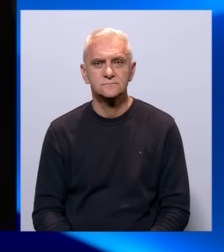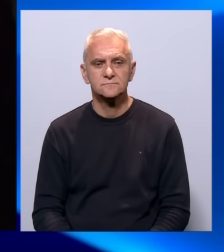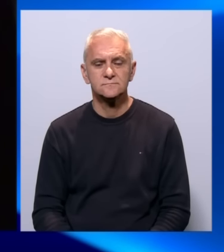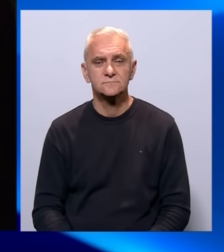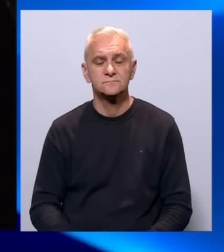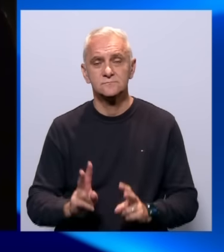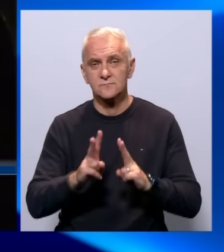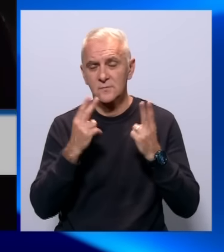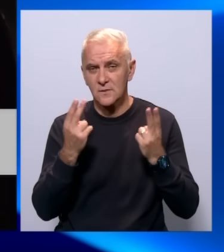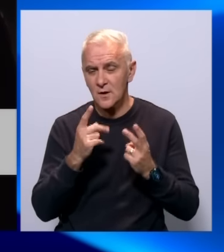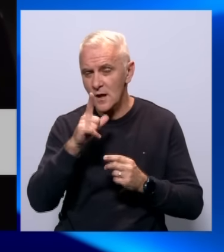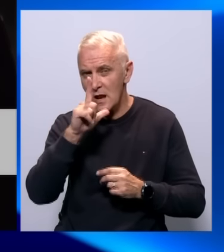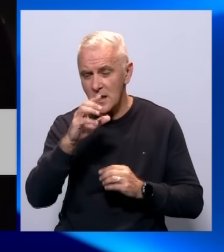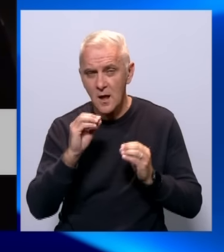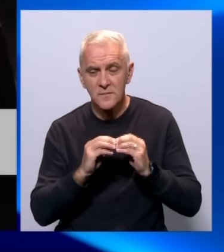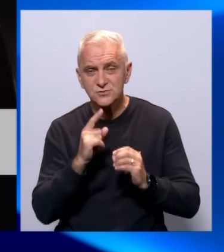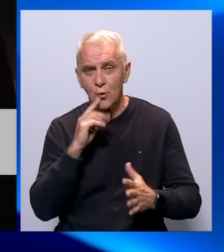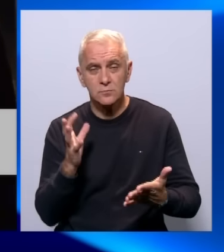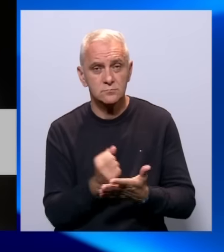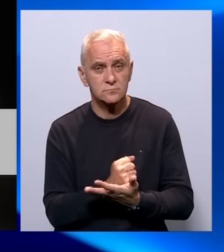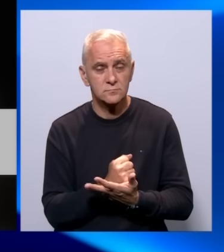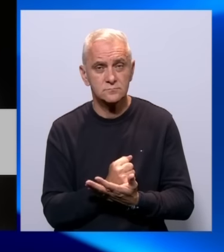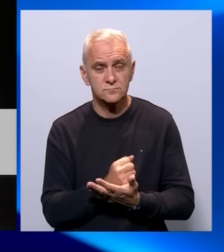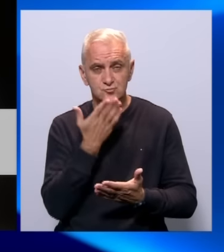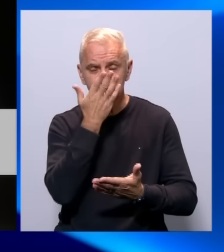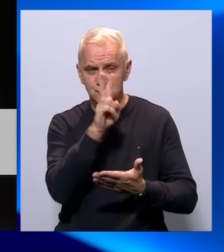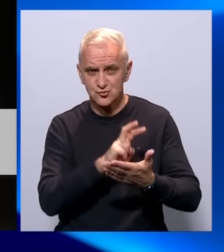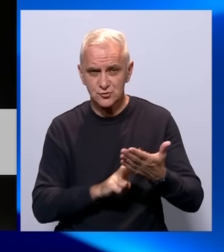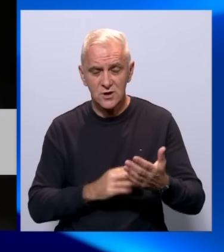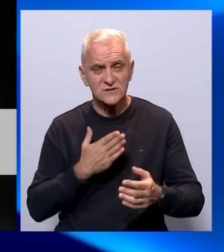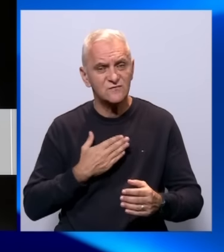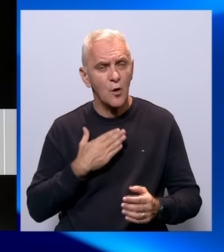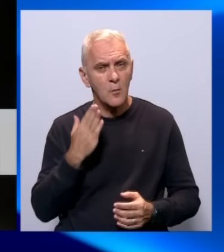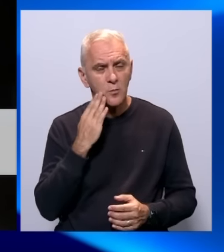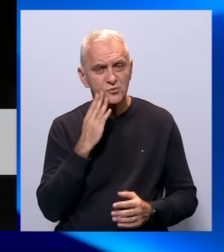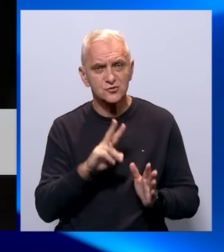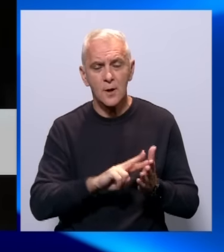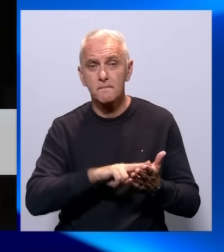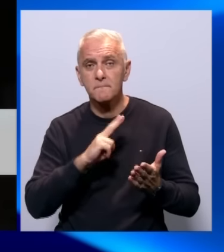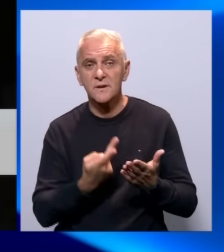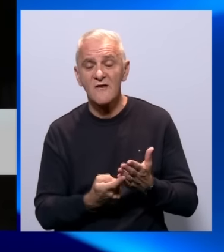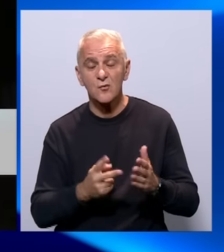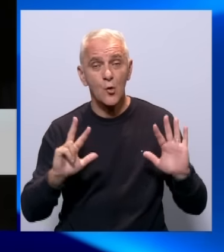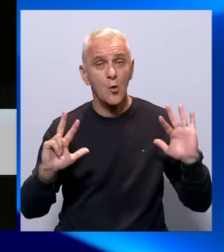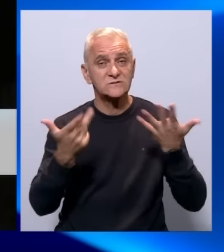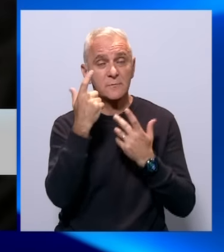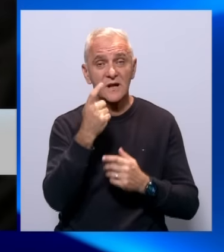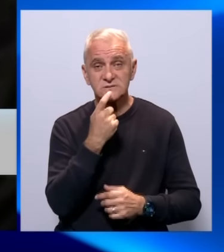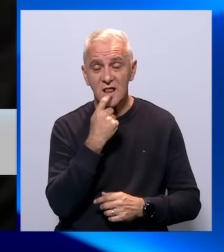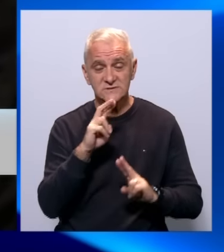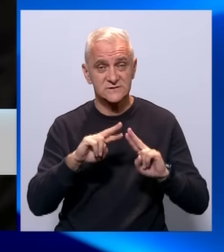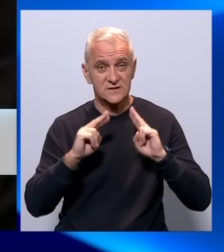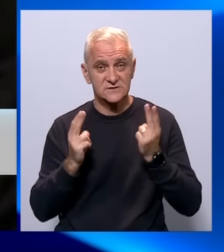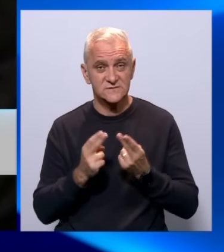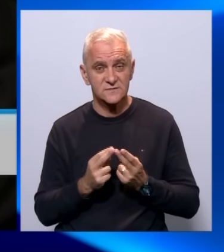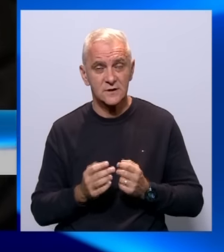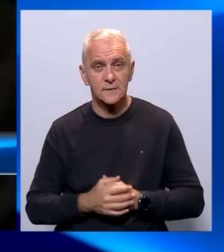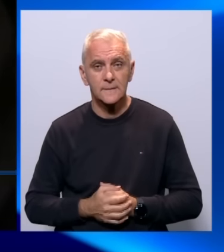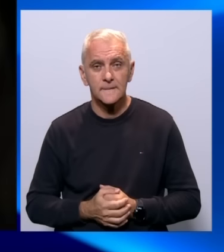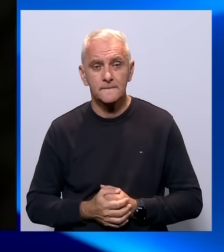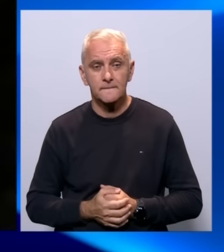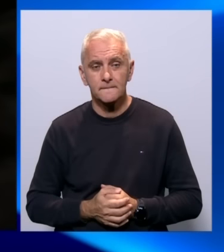Roman Lane Bastašić, koji je osvojio čitaoce svojom iskrenošću, preveden je na 18 svjetskih jezika, a sada i na jezik